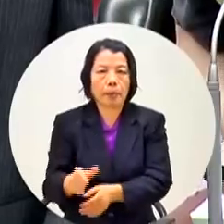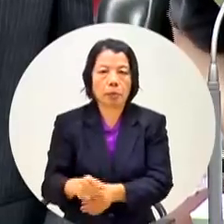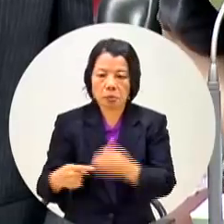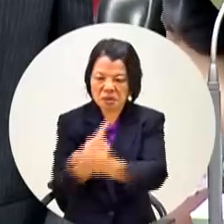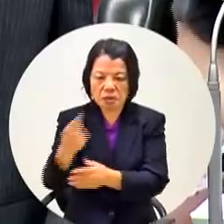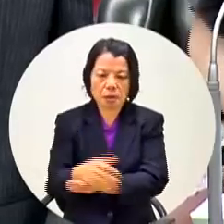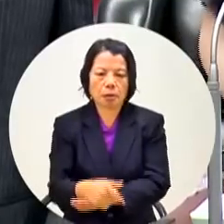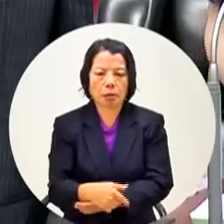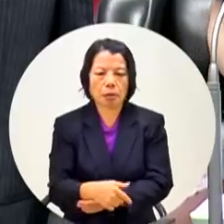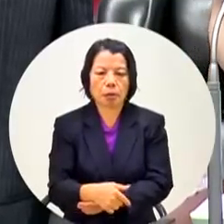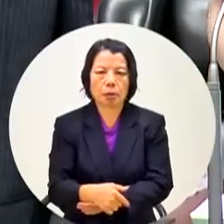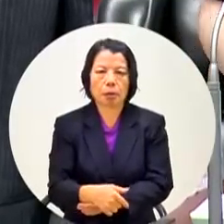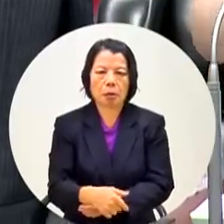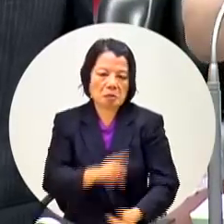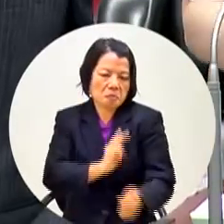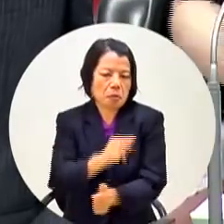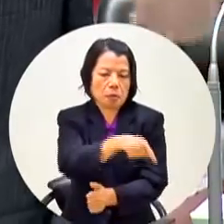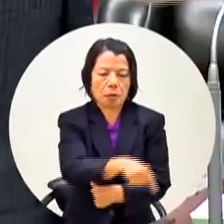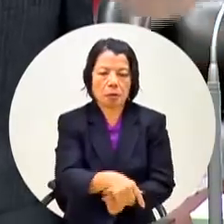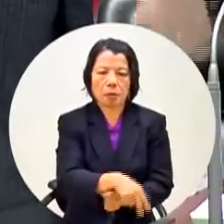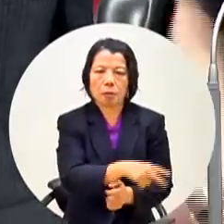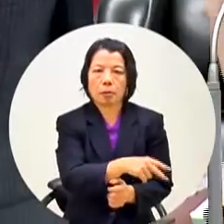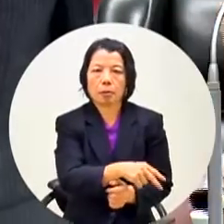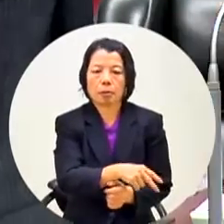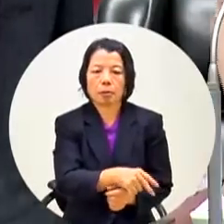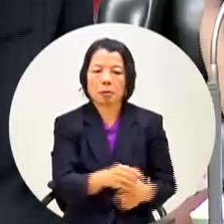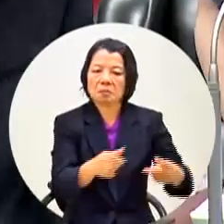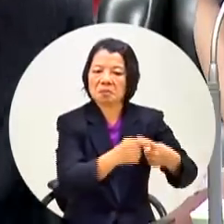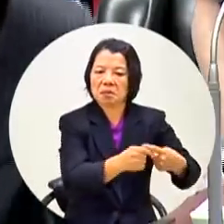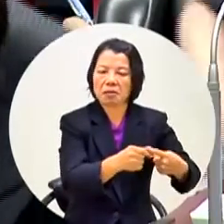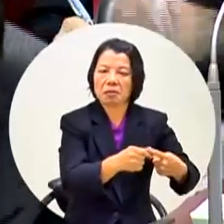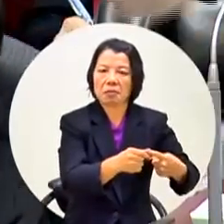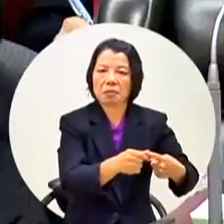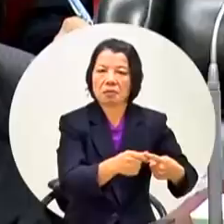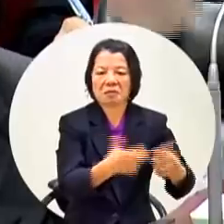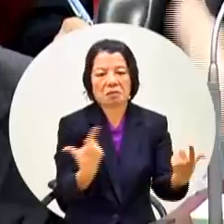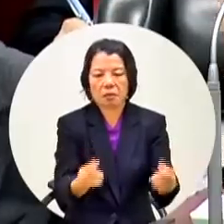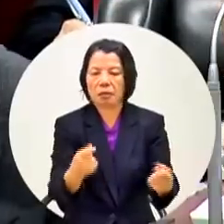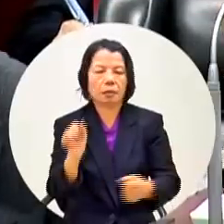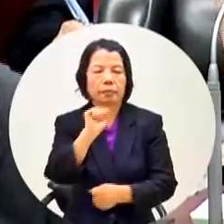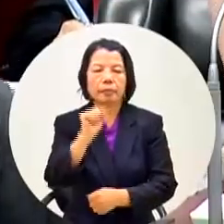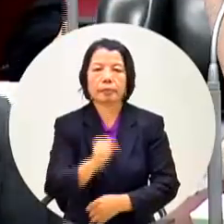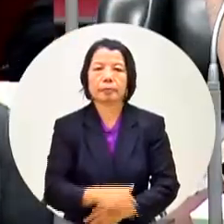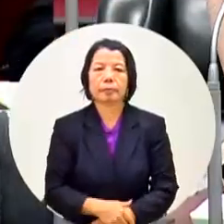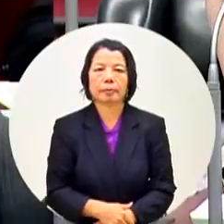不会违？ 再两分钟，再两。 谢局长，会不会违反？